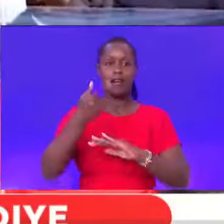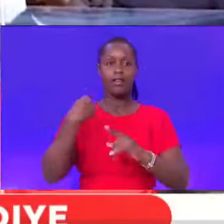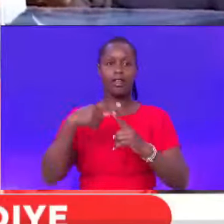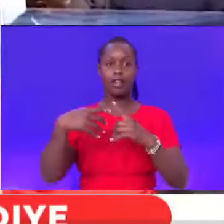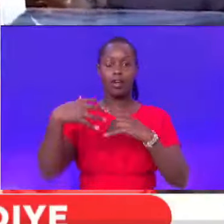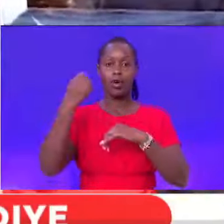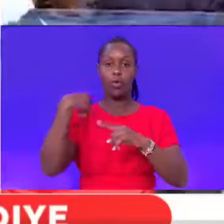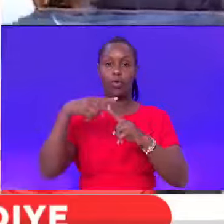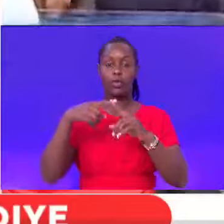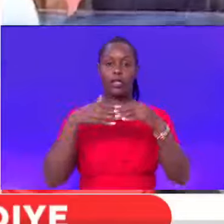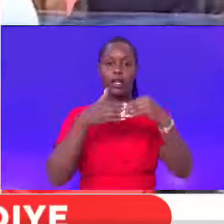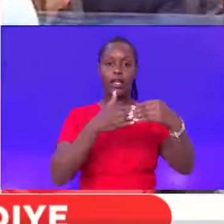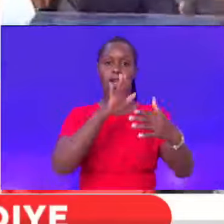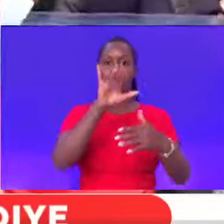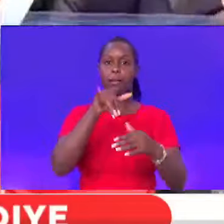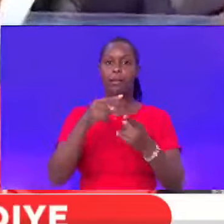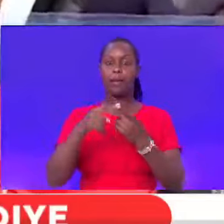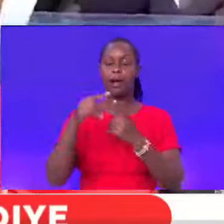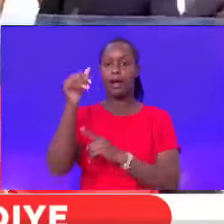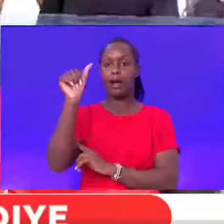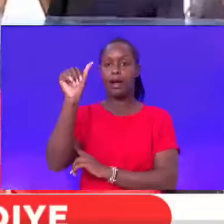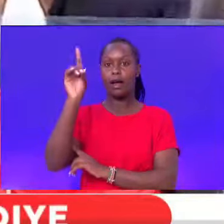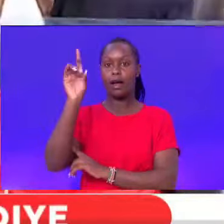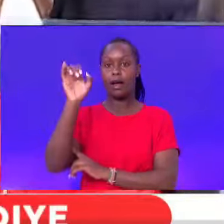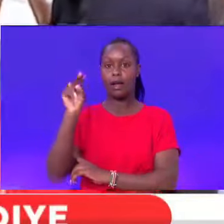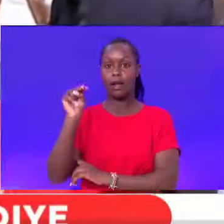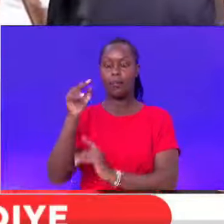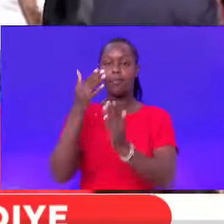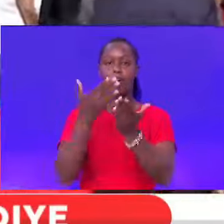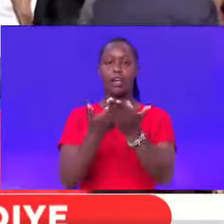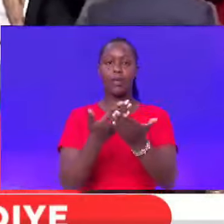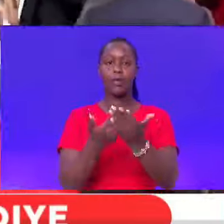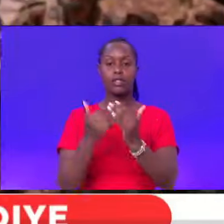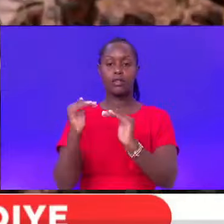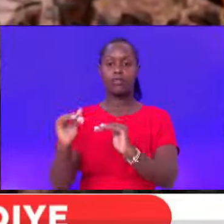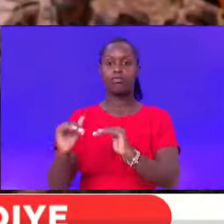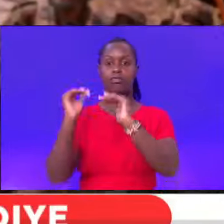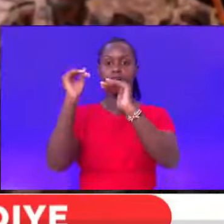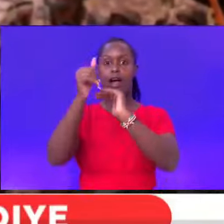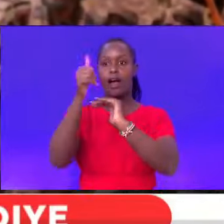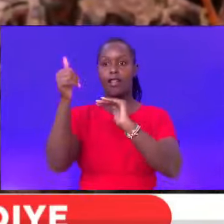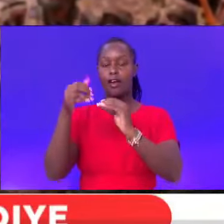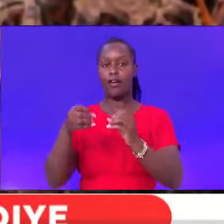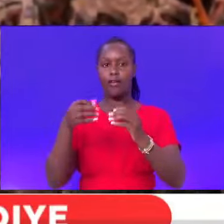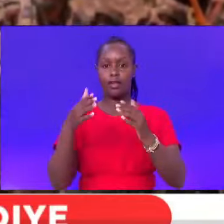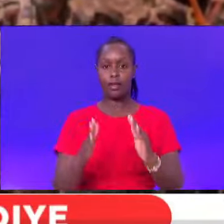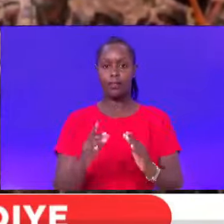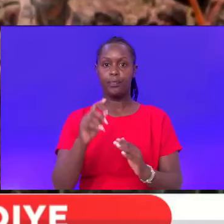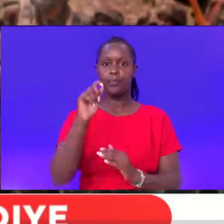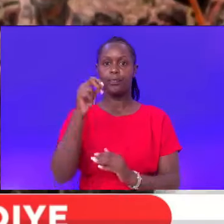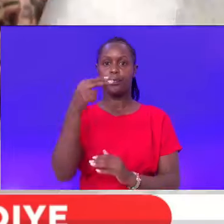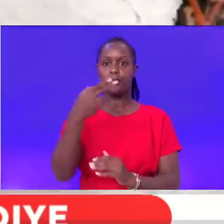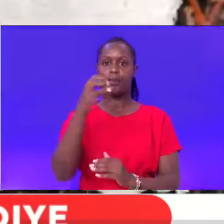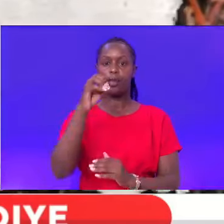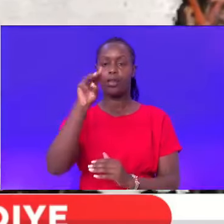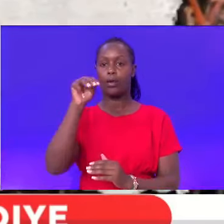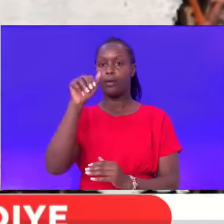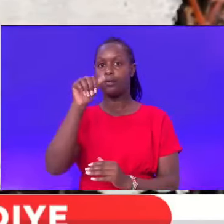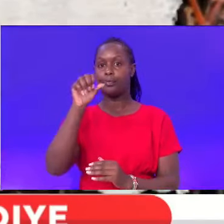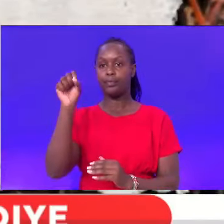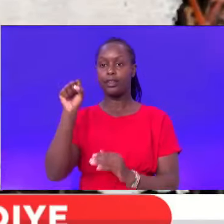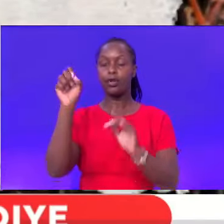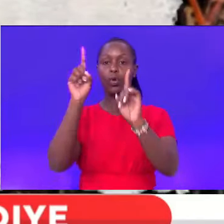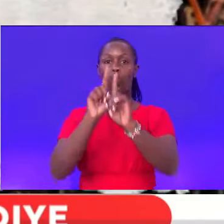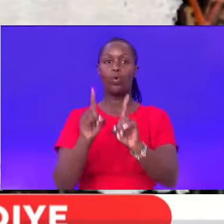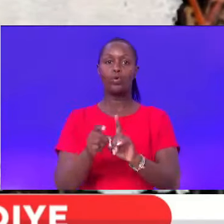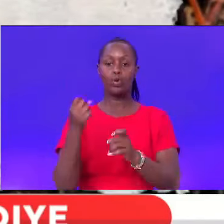Ulinzi Aden Duale. Baraza lilipendekeza kupandishwa vyeo kwa maafisa wengine wa kijeshi. Meja Jenerali Thomas Njoroge Nganga aliteuliwa